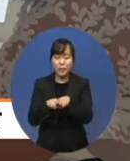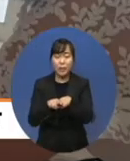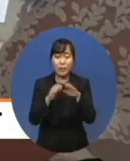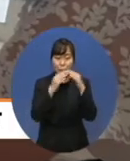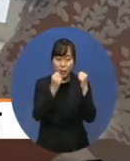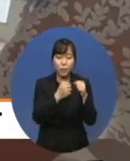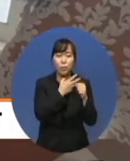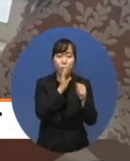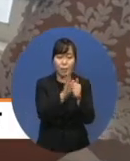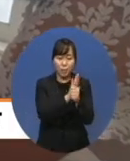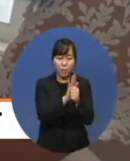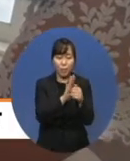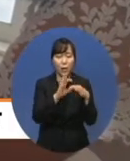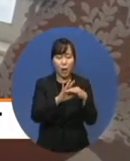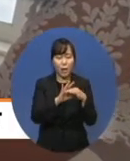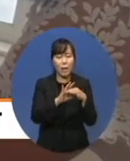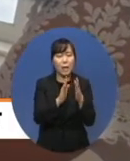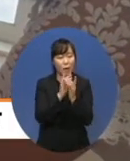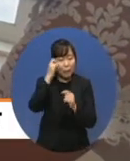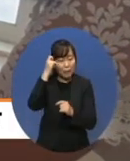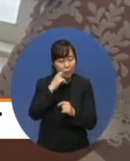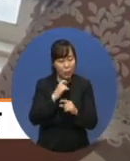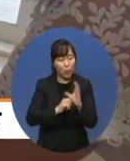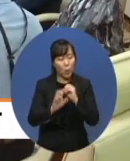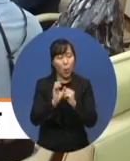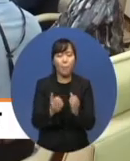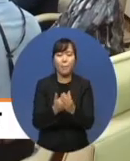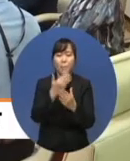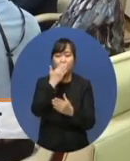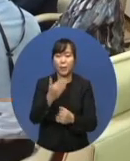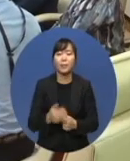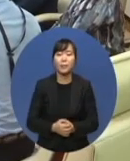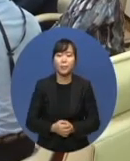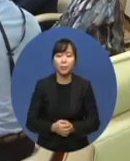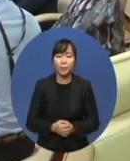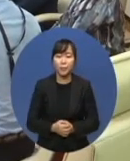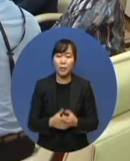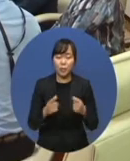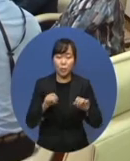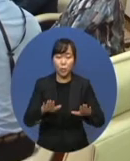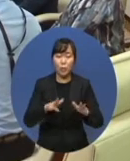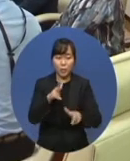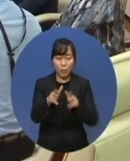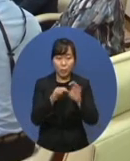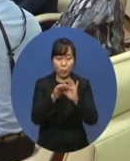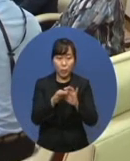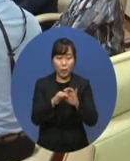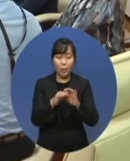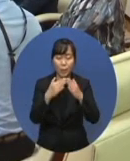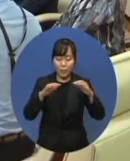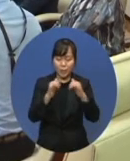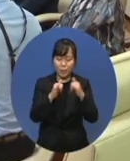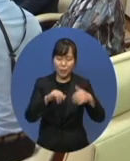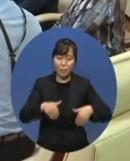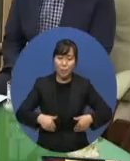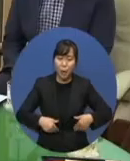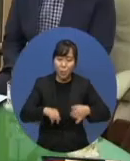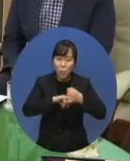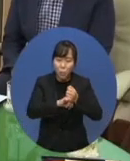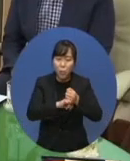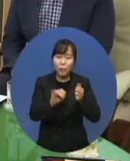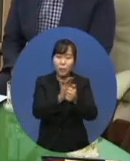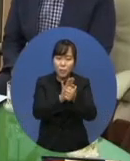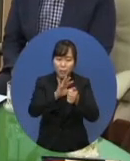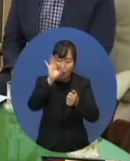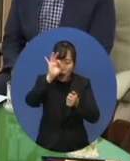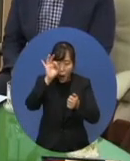확대해 복지 체감도를 향상시키게 됩니다. 여수시는 이번 사업을 통해 주민에게 꼭 필요한